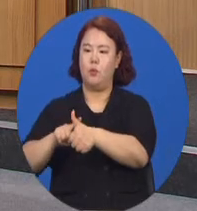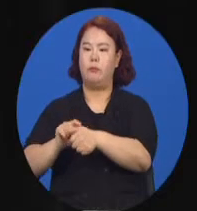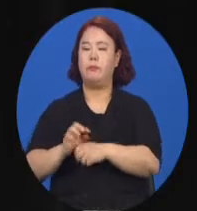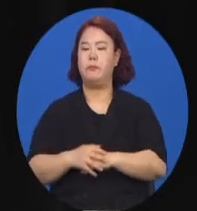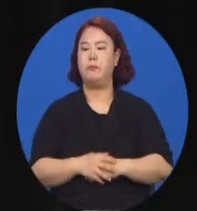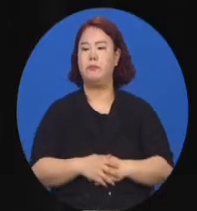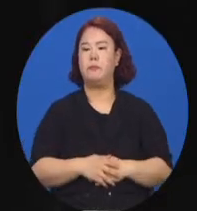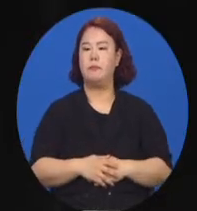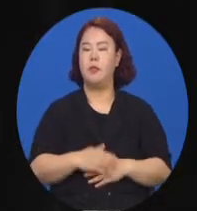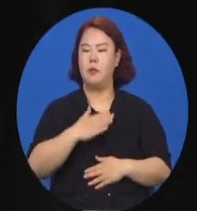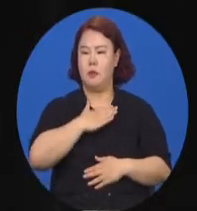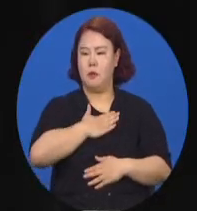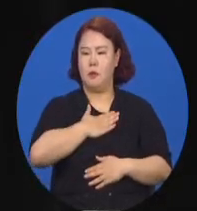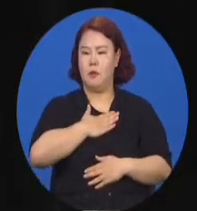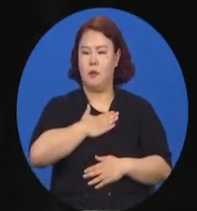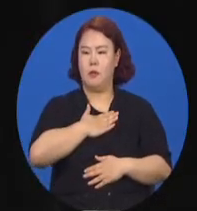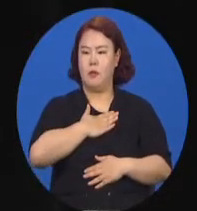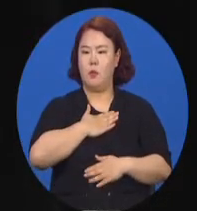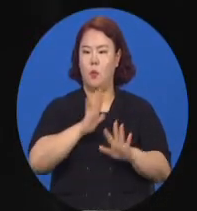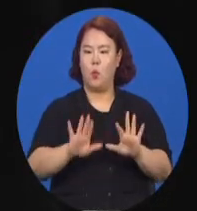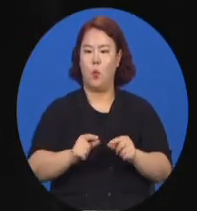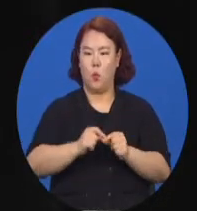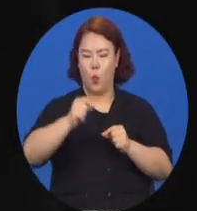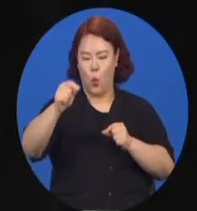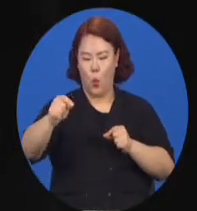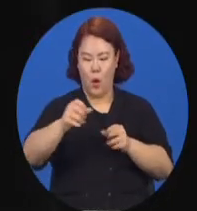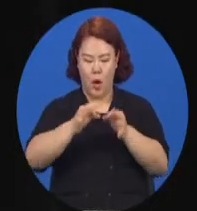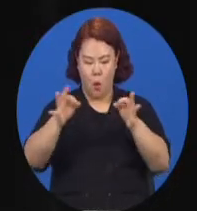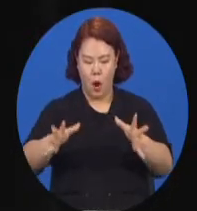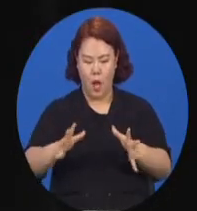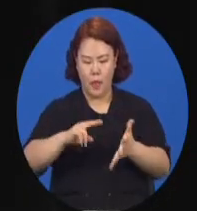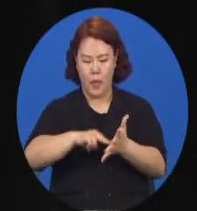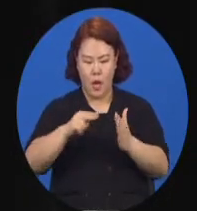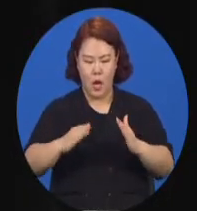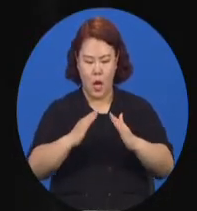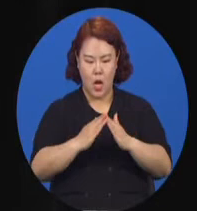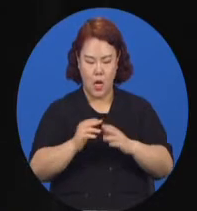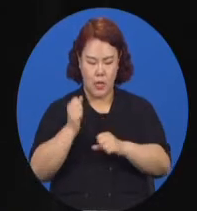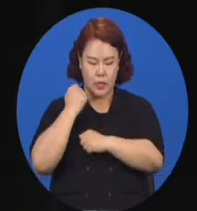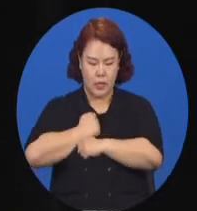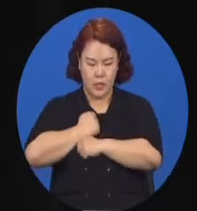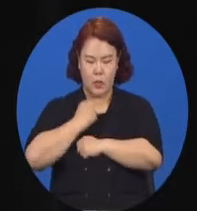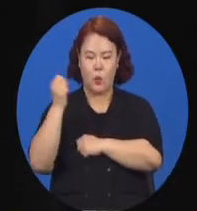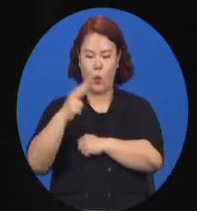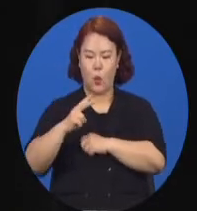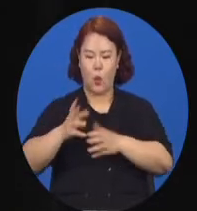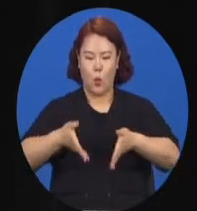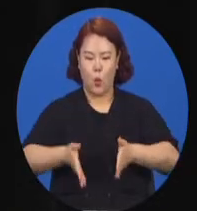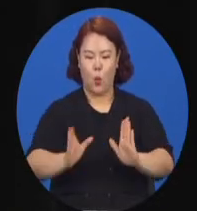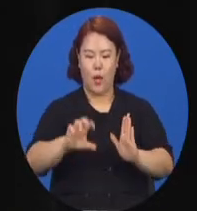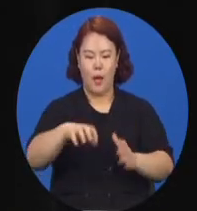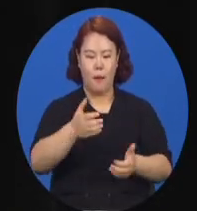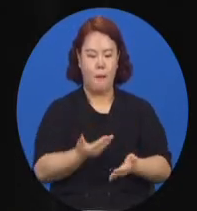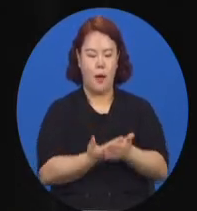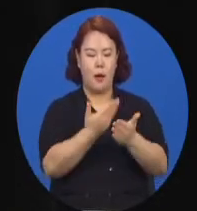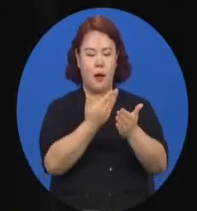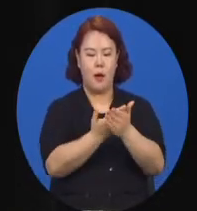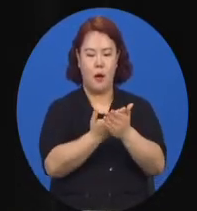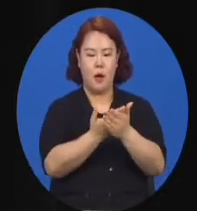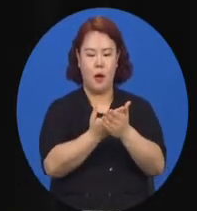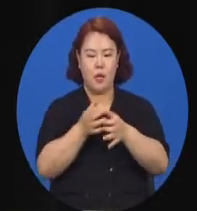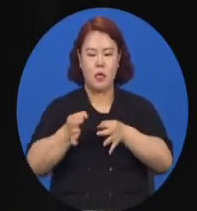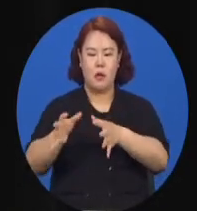저는 오랫동안 단양을 지키면서 고향 발전에 기여하신 분들께 장기